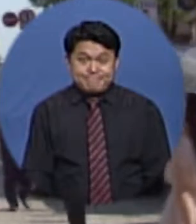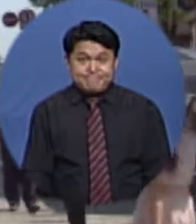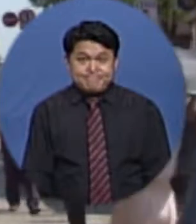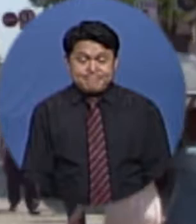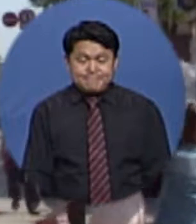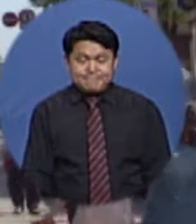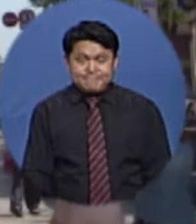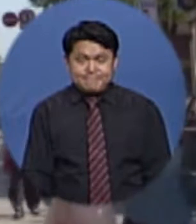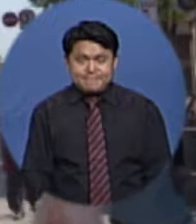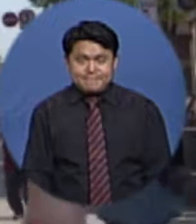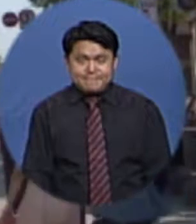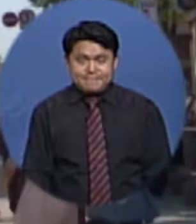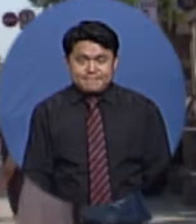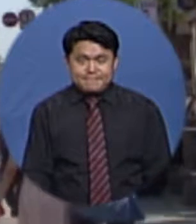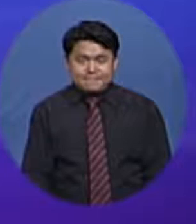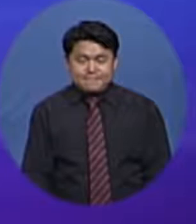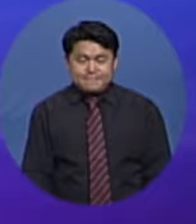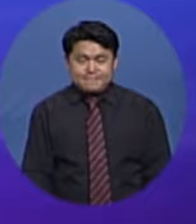뉴스 이솔림입니다.